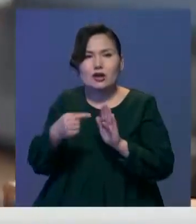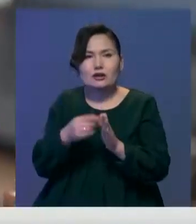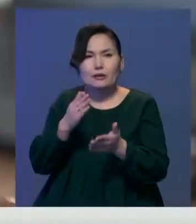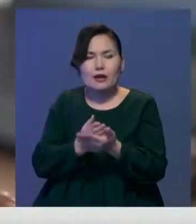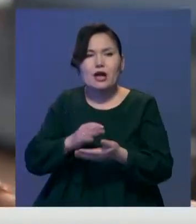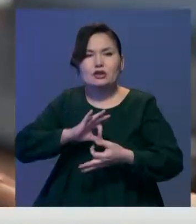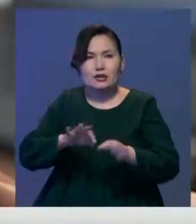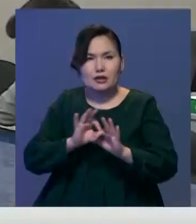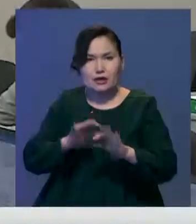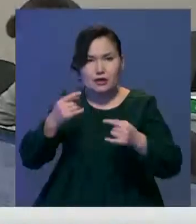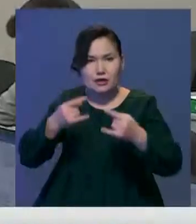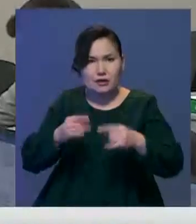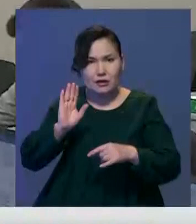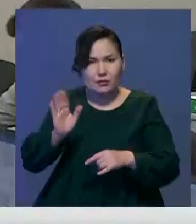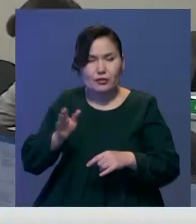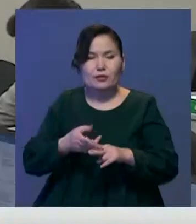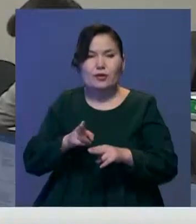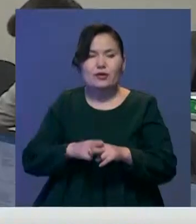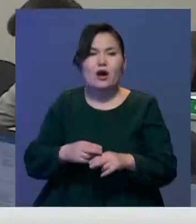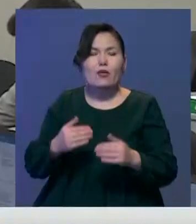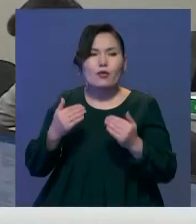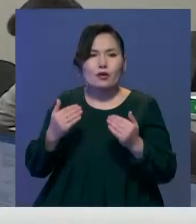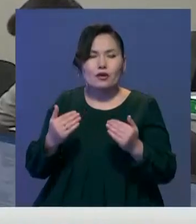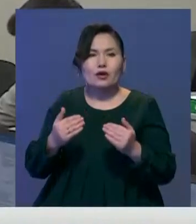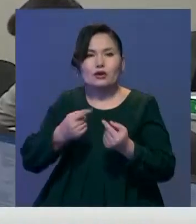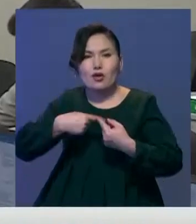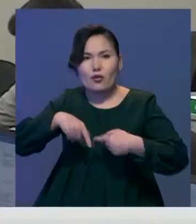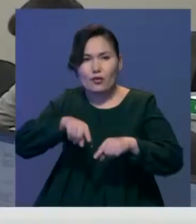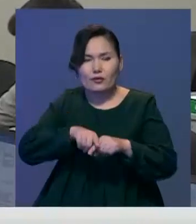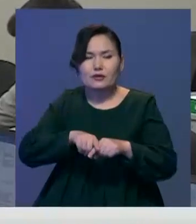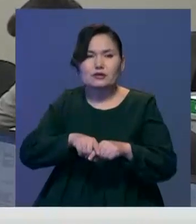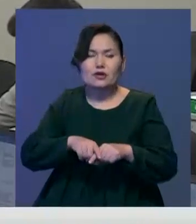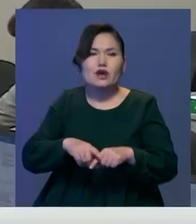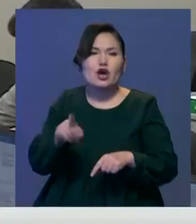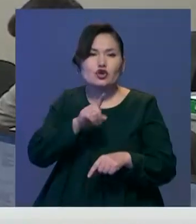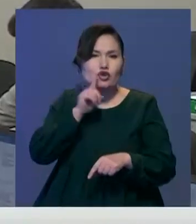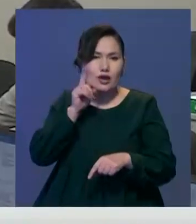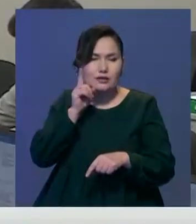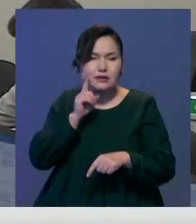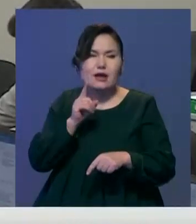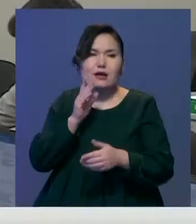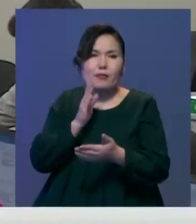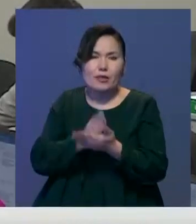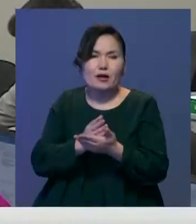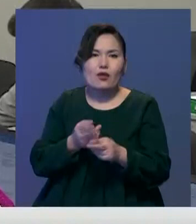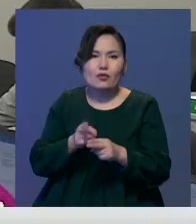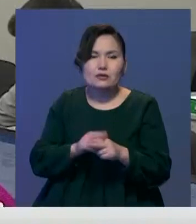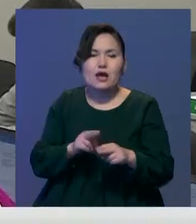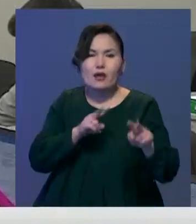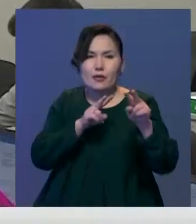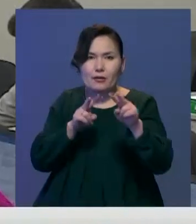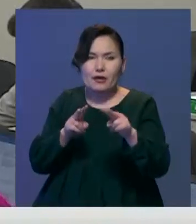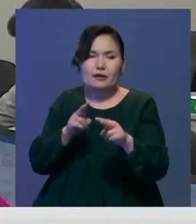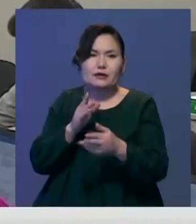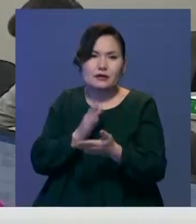сияқты. Одан басқа мына жерде көріп отырсыздар, осы біздің жаңағы офисте, мына жерде жастар отыр. Енді көп адамды біз шақырған жоқпыз, әрбірі